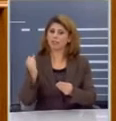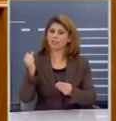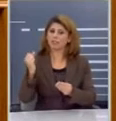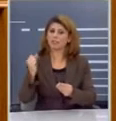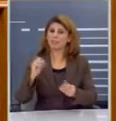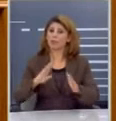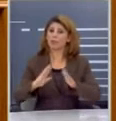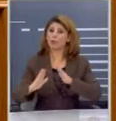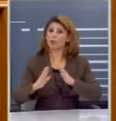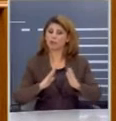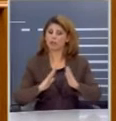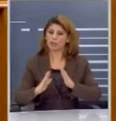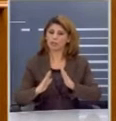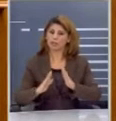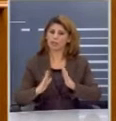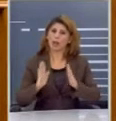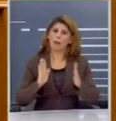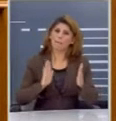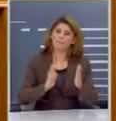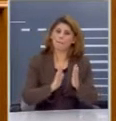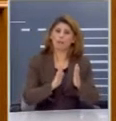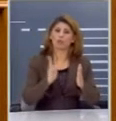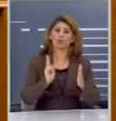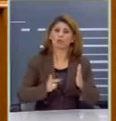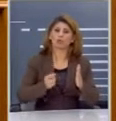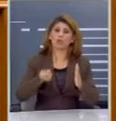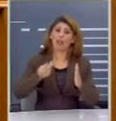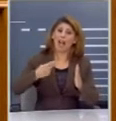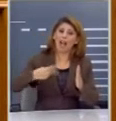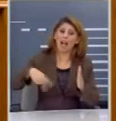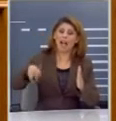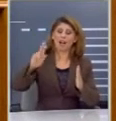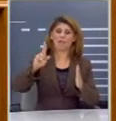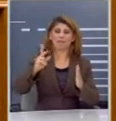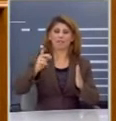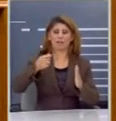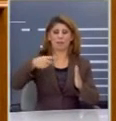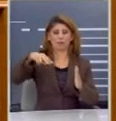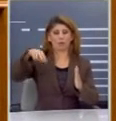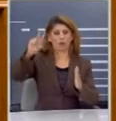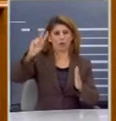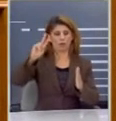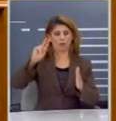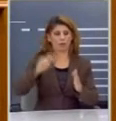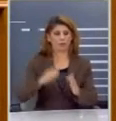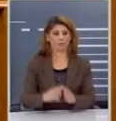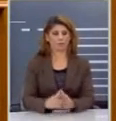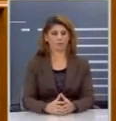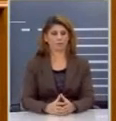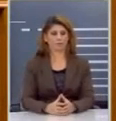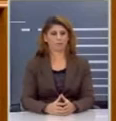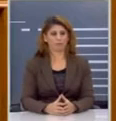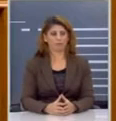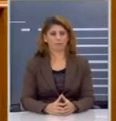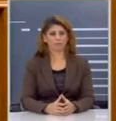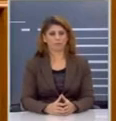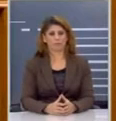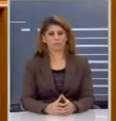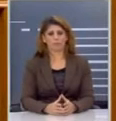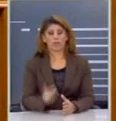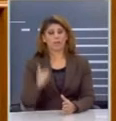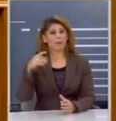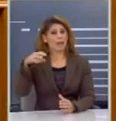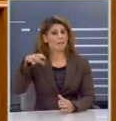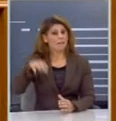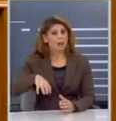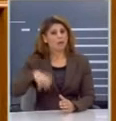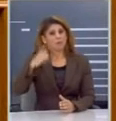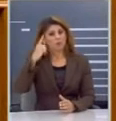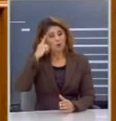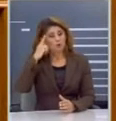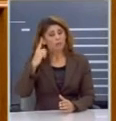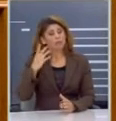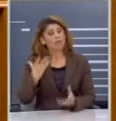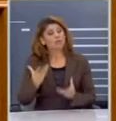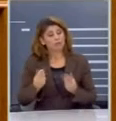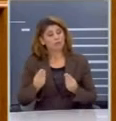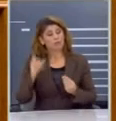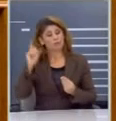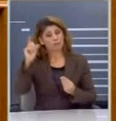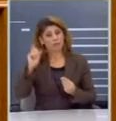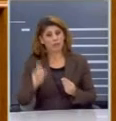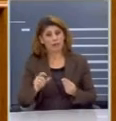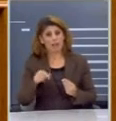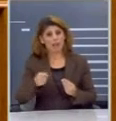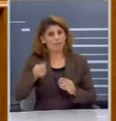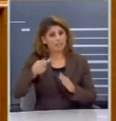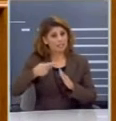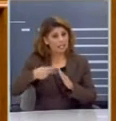προστασία έναντι του κινδύνου αύξησης των επιτοκίων σε μια φάση που νομίζουμε ότι είναι πολύ πιθανό αυτή η